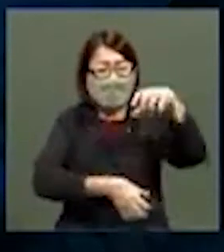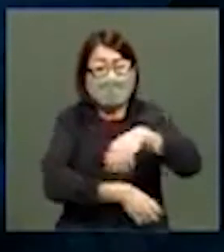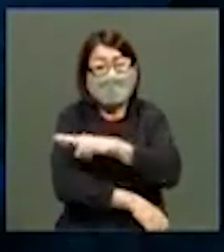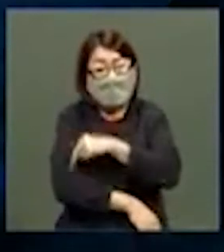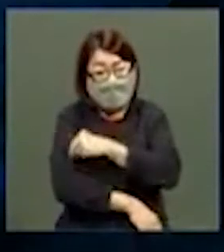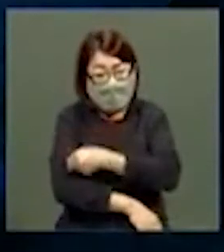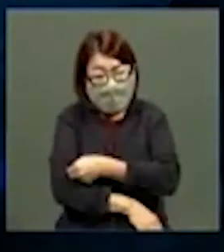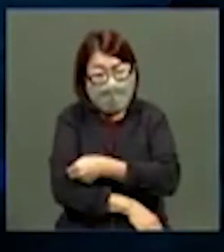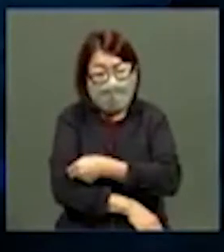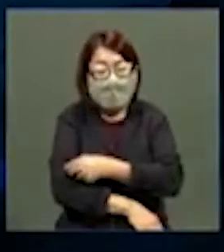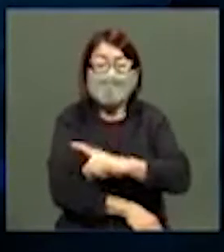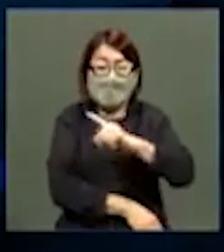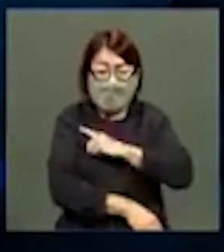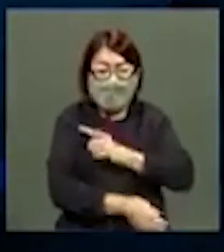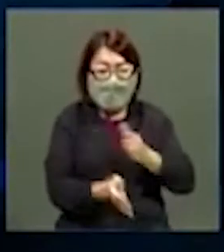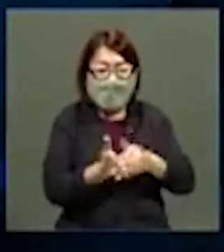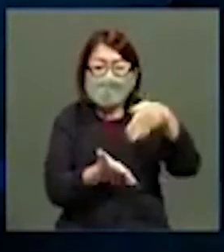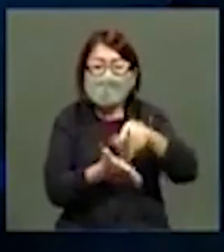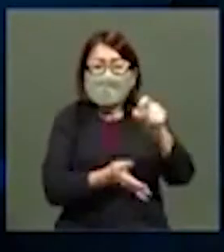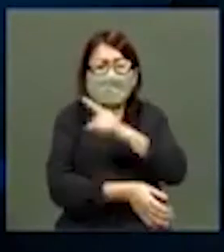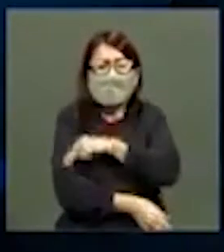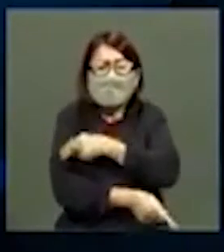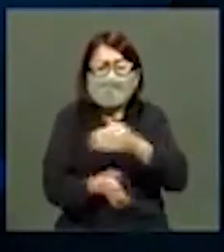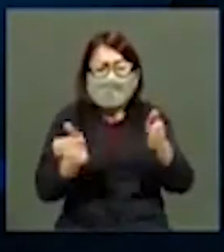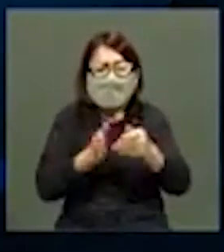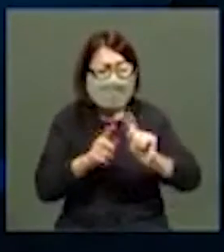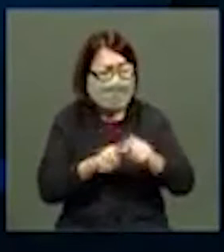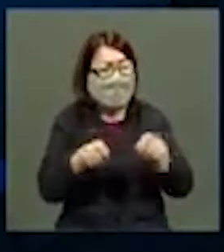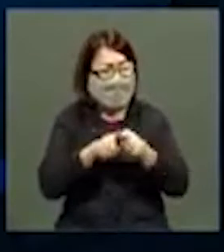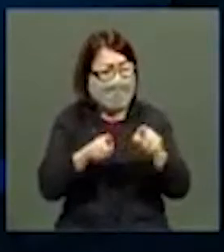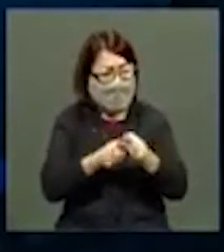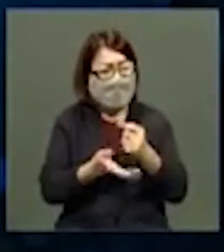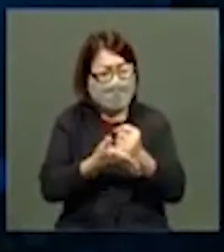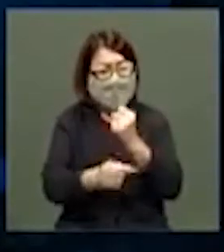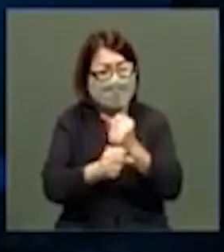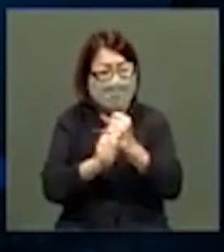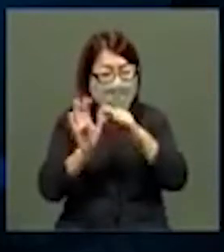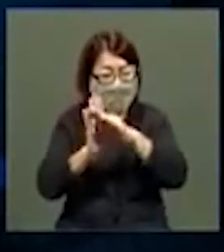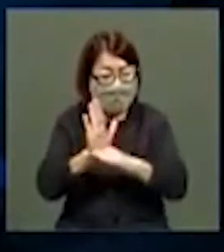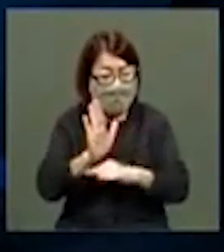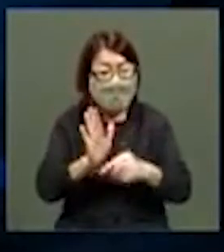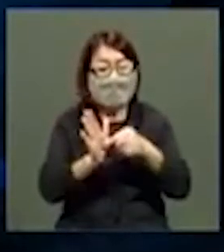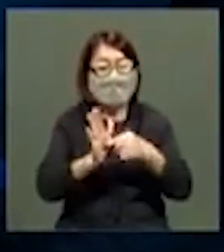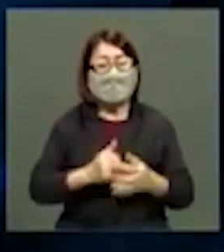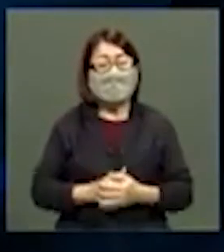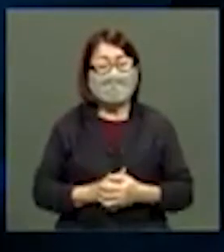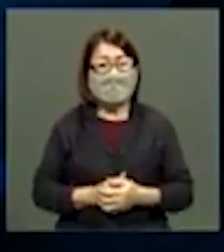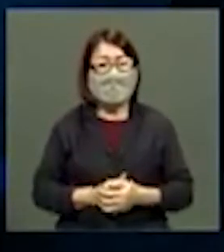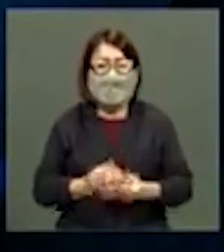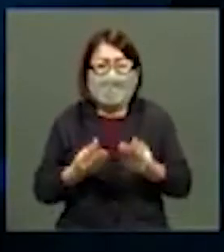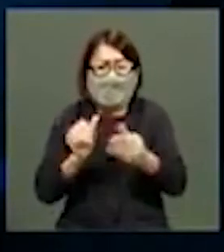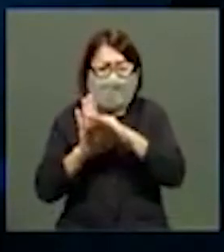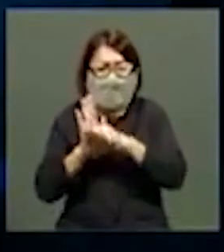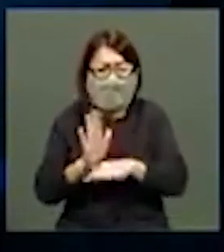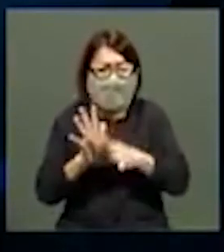ะครับกับศูนย์อนามัยนะครับก็ช่วยกันทำขึ้นมาก็กราบเรียนว่าเป็นรายละเอียดเยอะเหลือเกินนะครับวันนี้